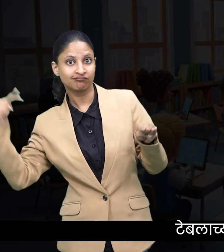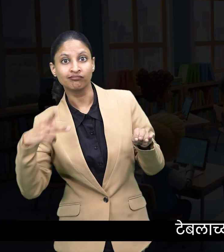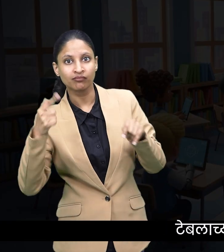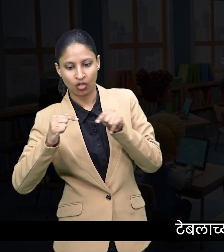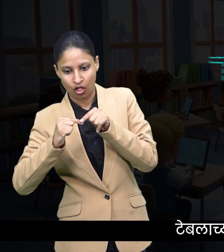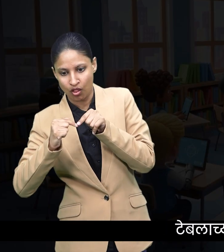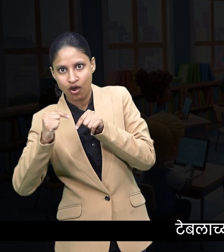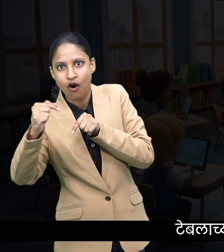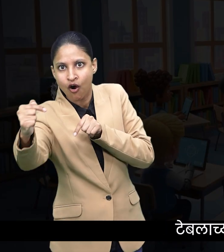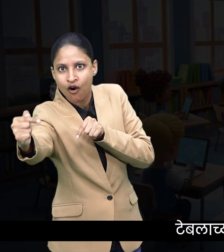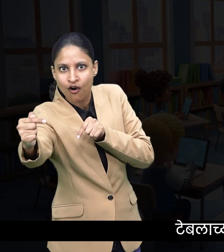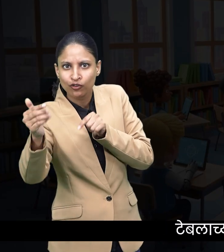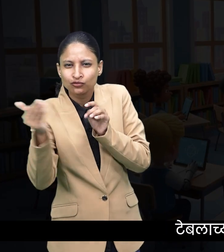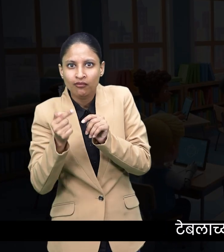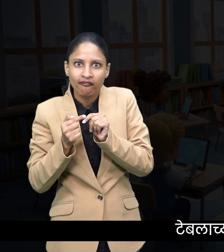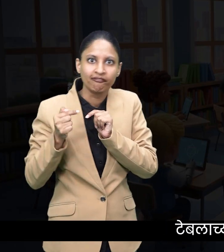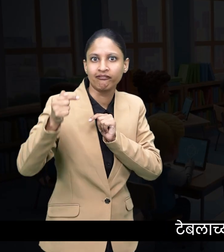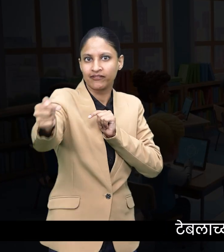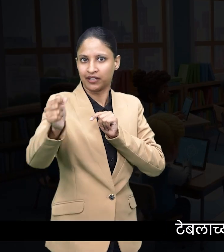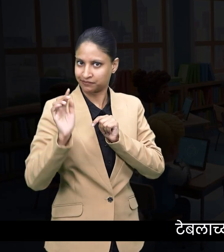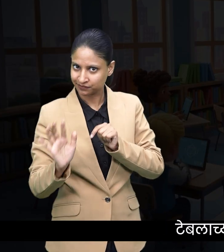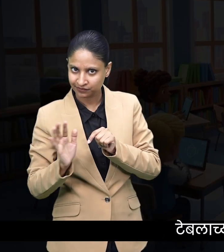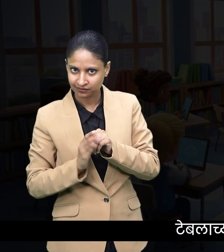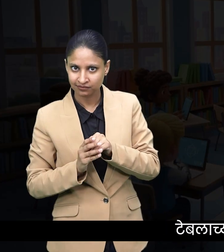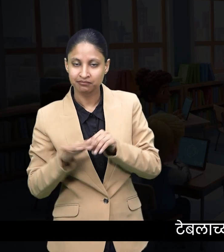टेबलाच्या लांब कडा बाजूला करा.